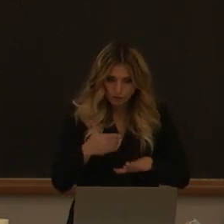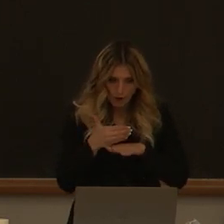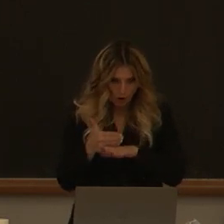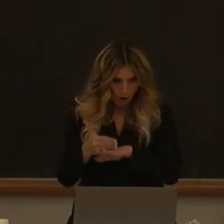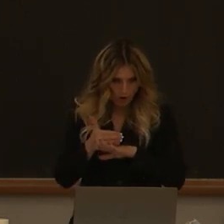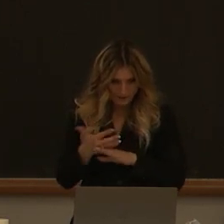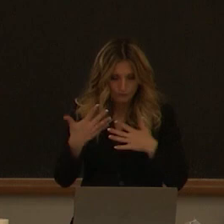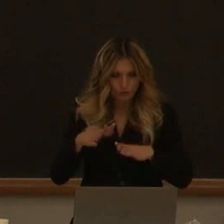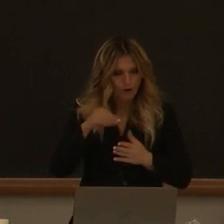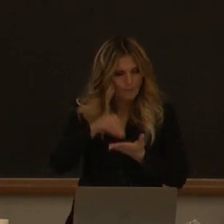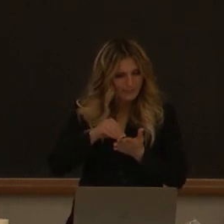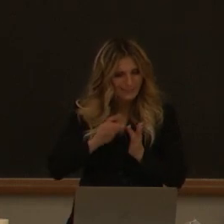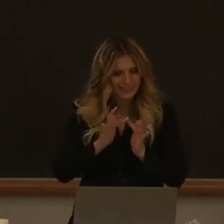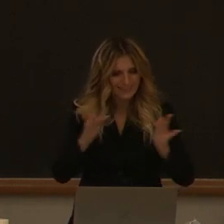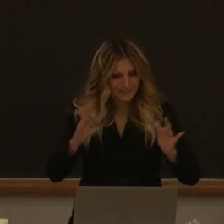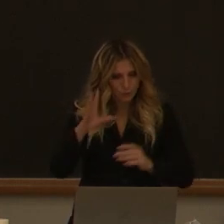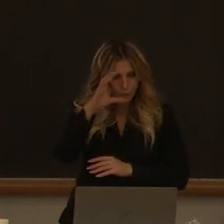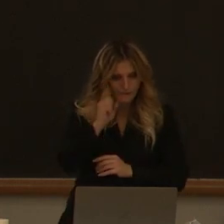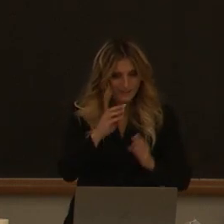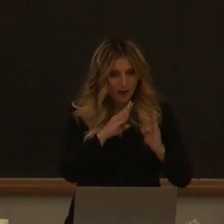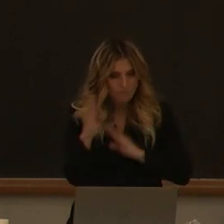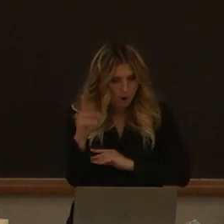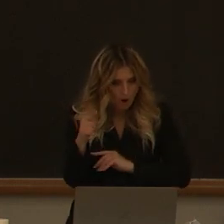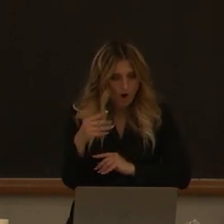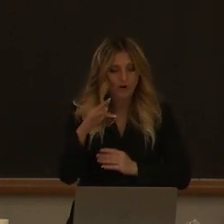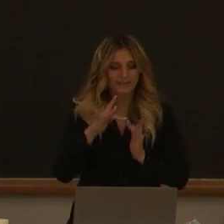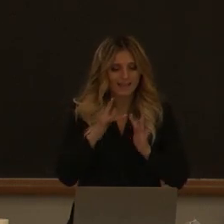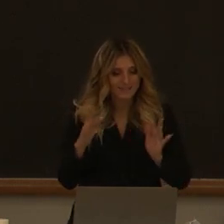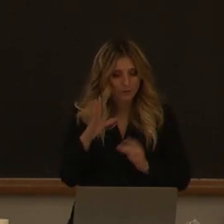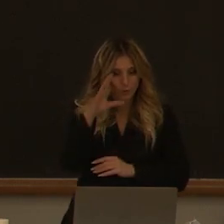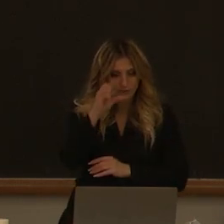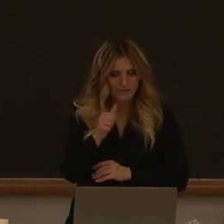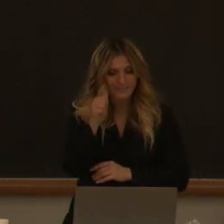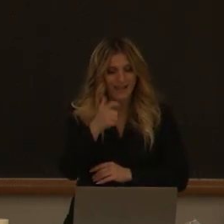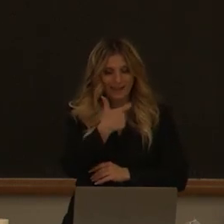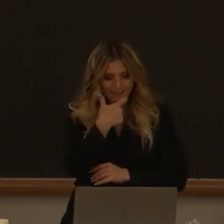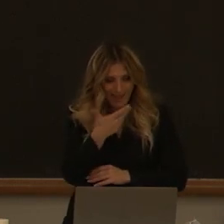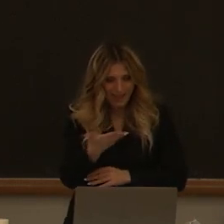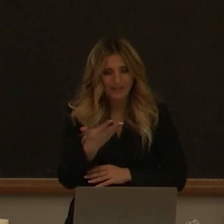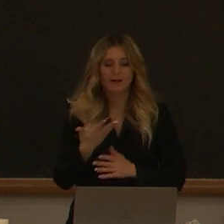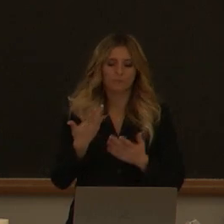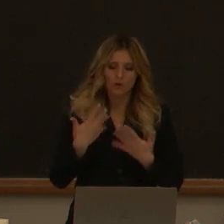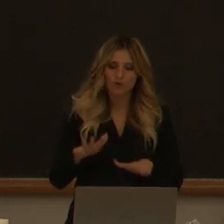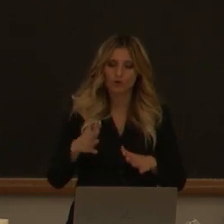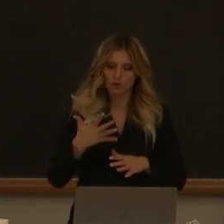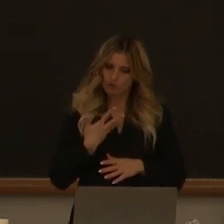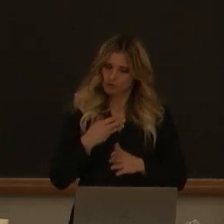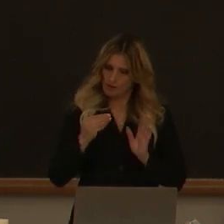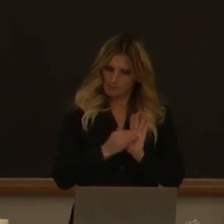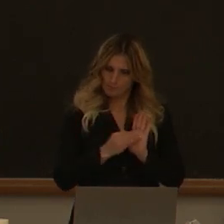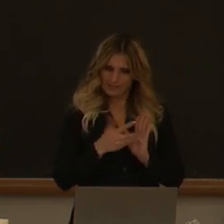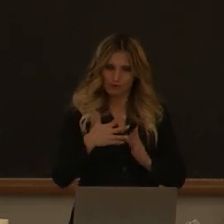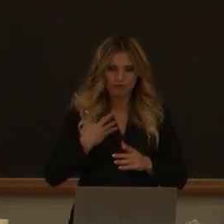sito dell'Università di Bologna, del sito dell'Università di Teramo, del sito del Banco Alimentare, quindi, e di tutti gli stakeholders che sono